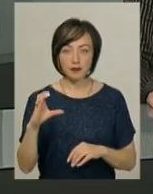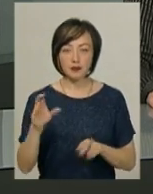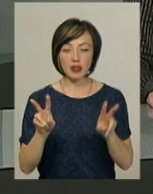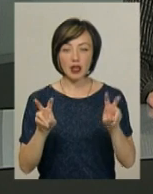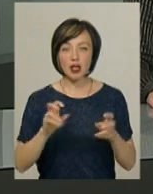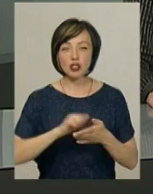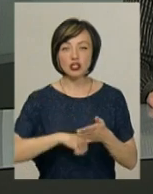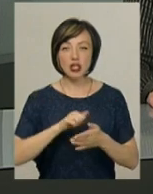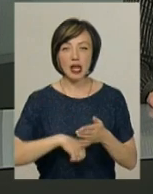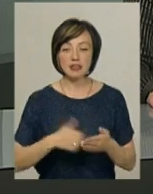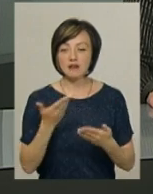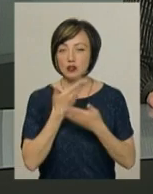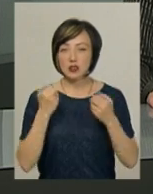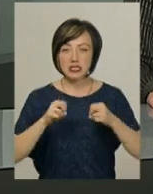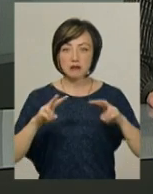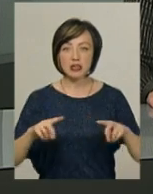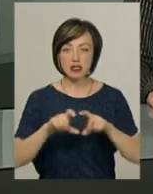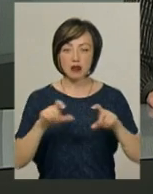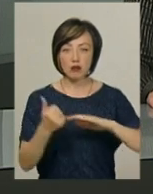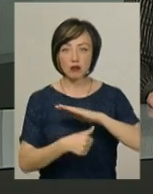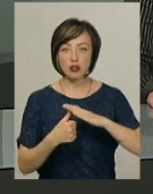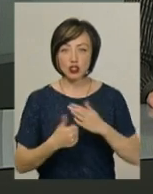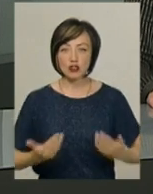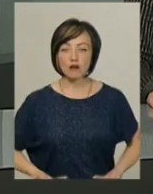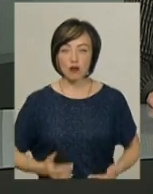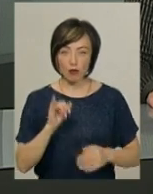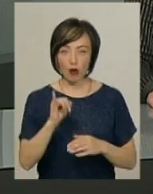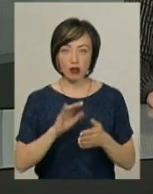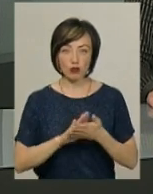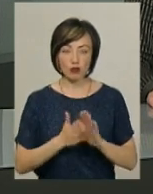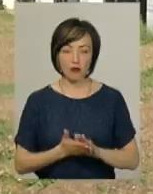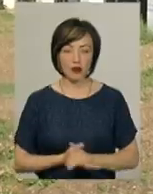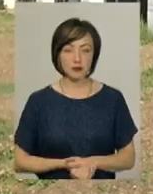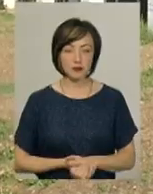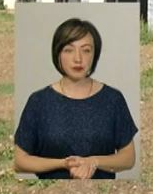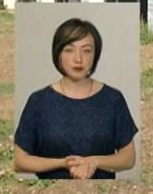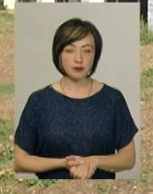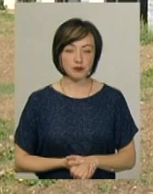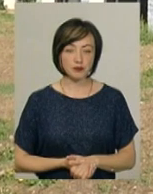через відсутність спеціального закладу собаки без хатки живуть в поганих умовах.